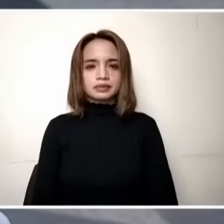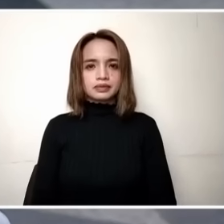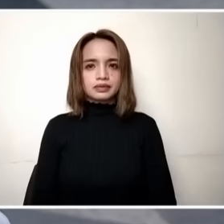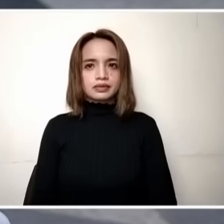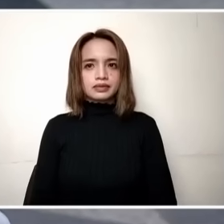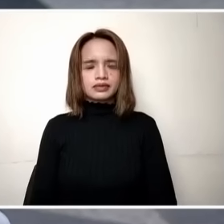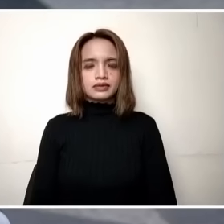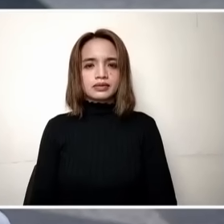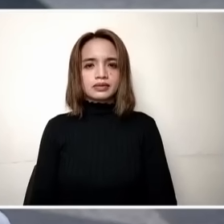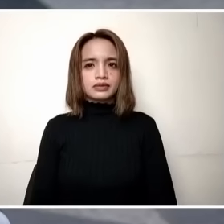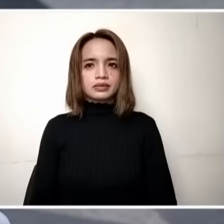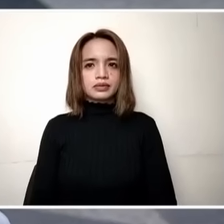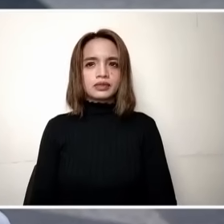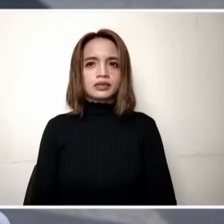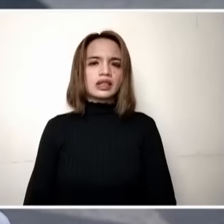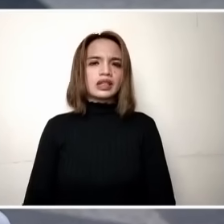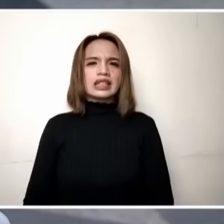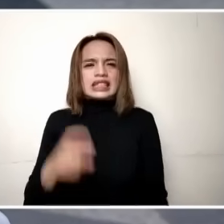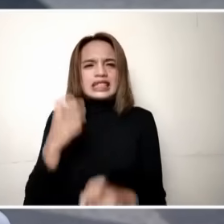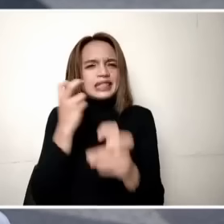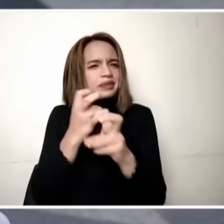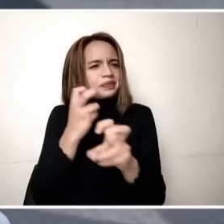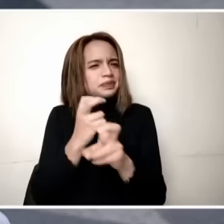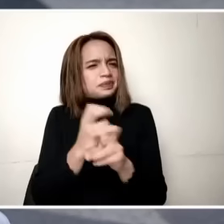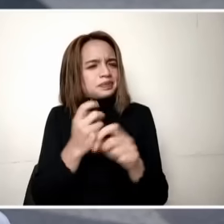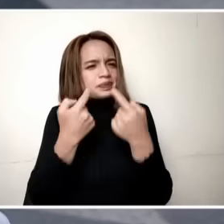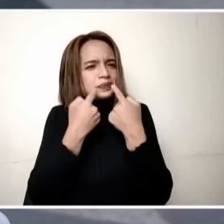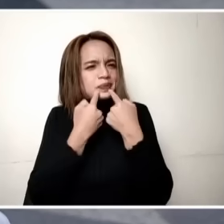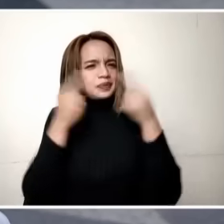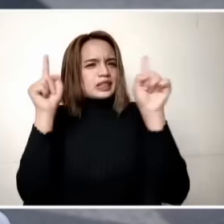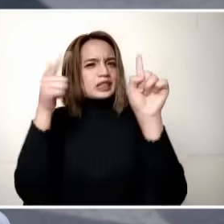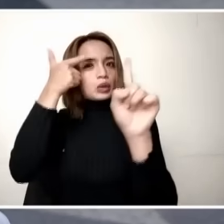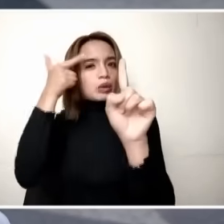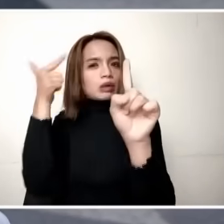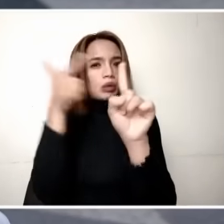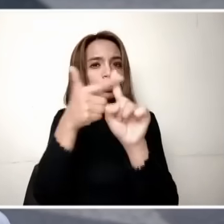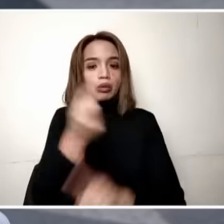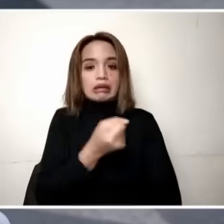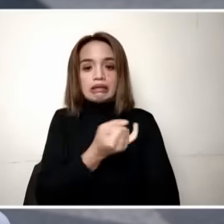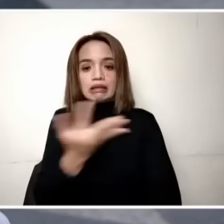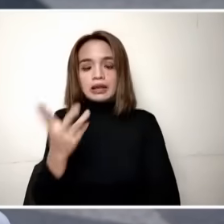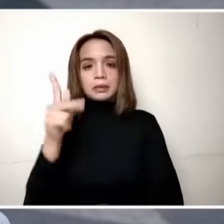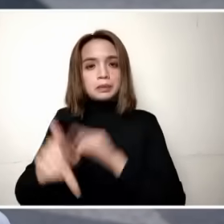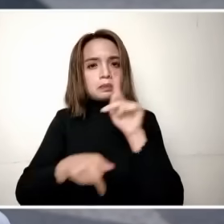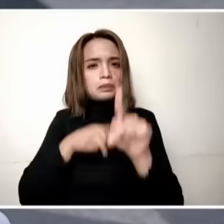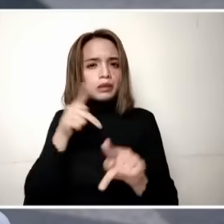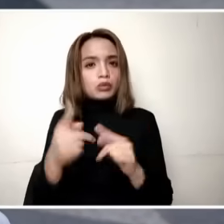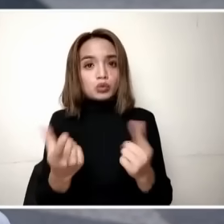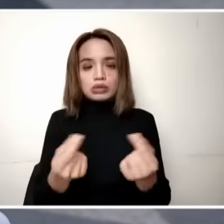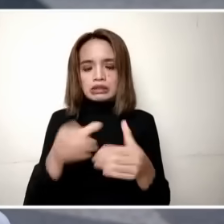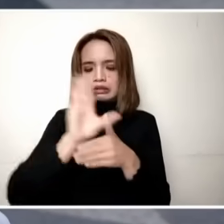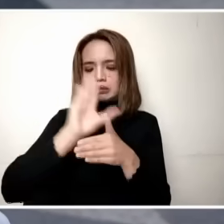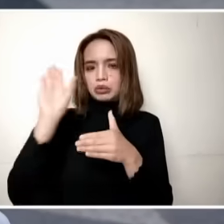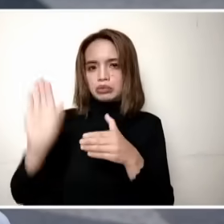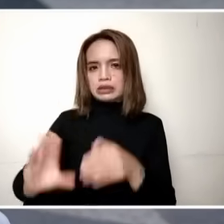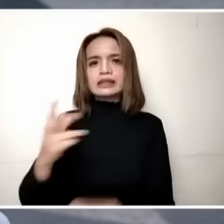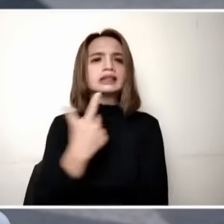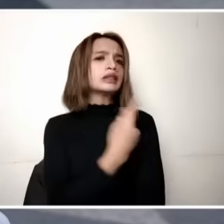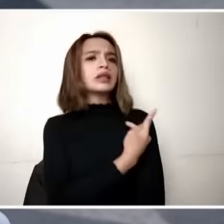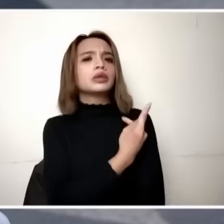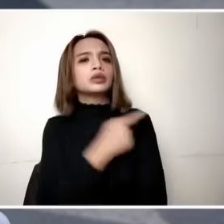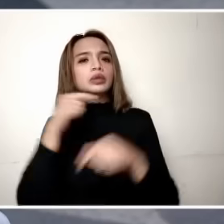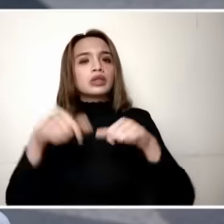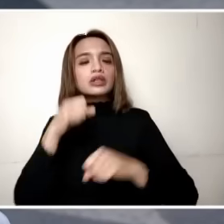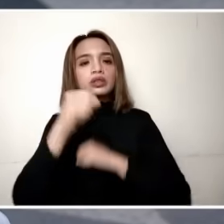Maghirap nang maabot ang target na populasyon na makumpleto ang bakuna sa COVID-19 ngayong taon. Itong inamin